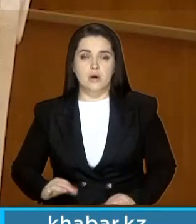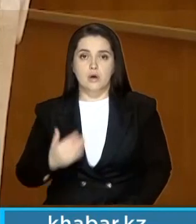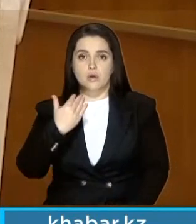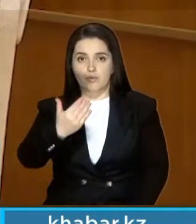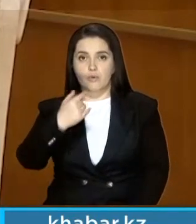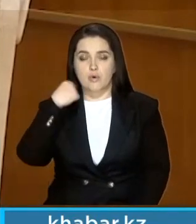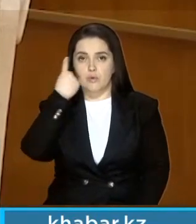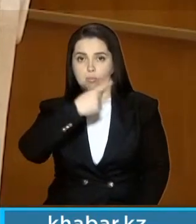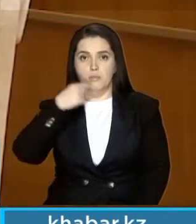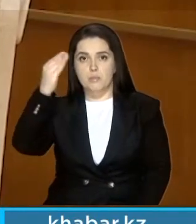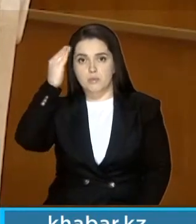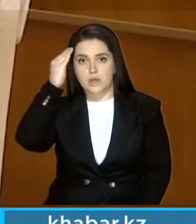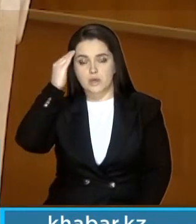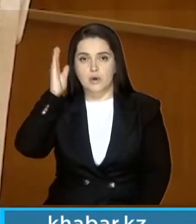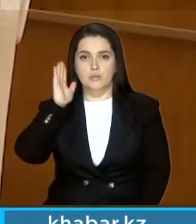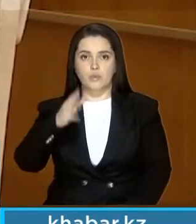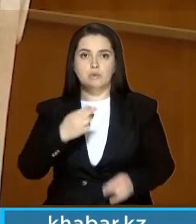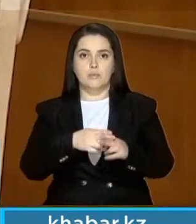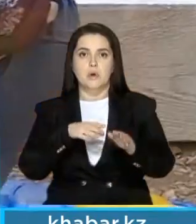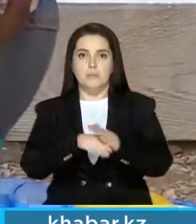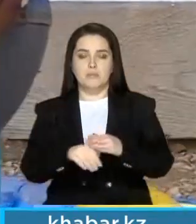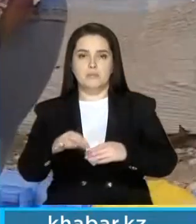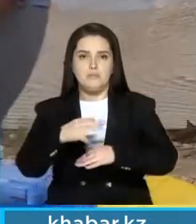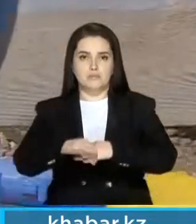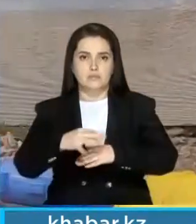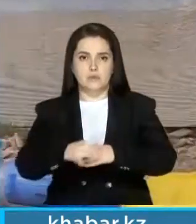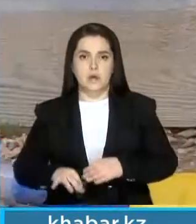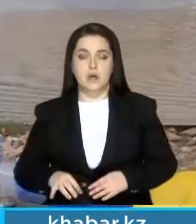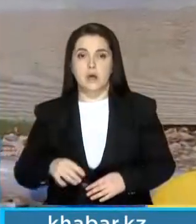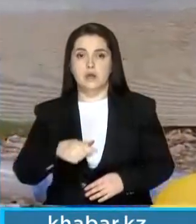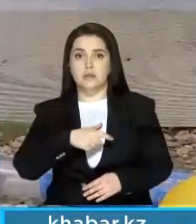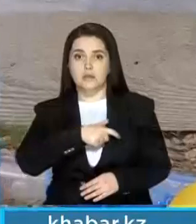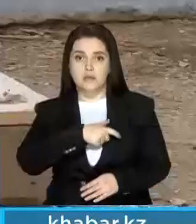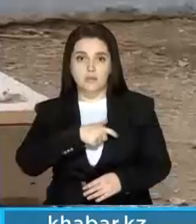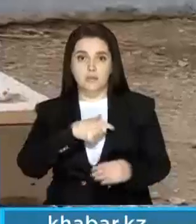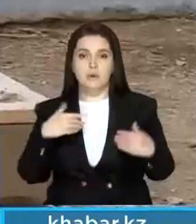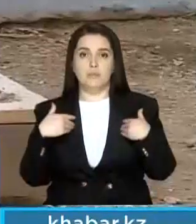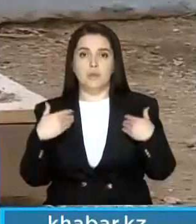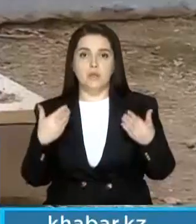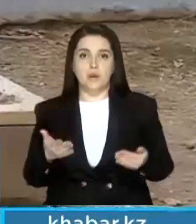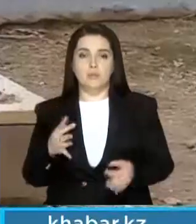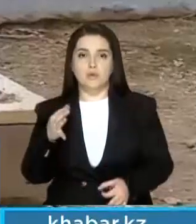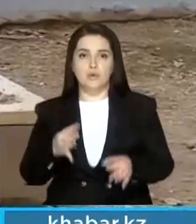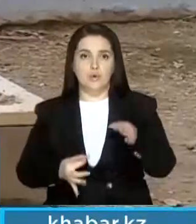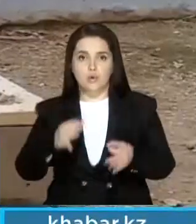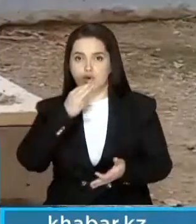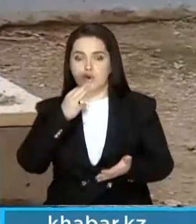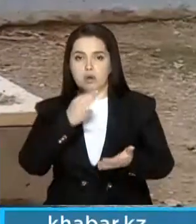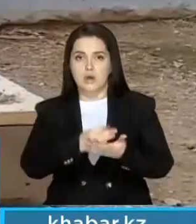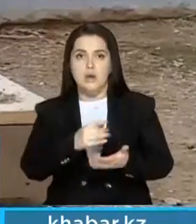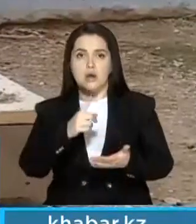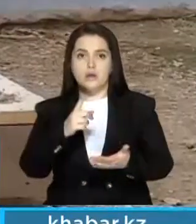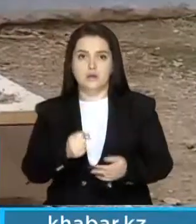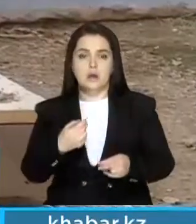субъективному мнению, это будет как раз подпадать под категорию пытки. Помимо этого, депутаты предлагают установить уголовную ответственность за доведение